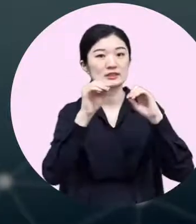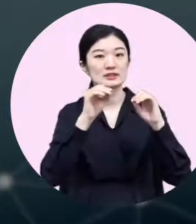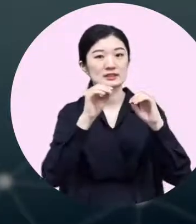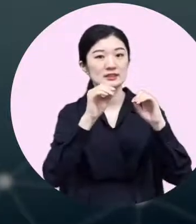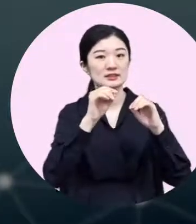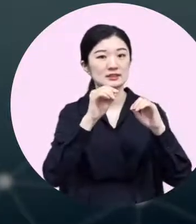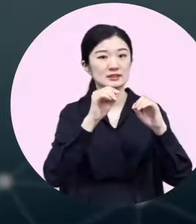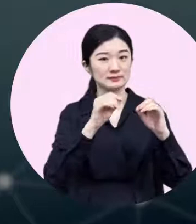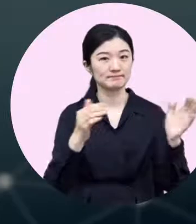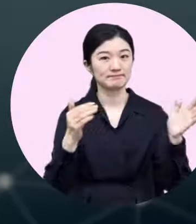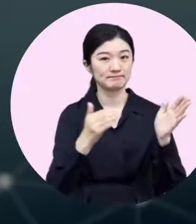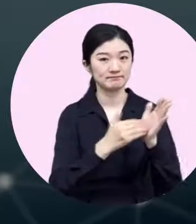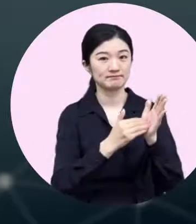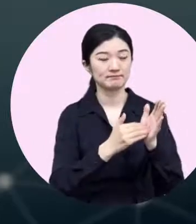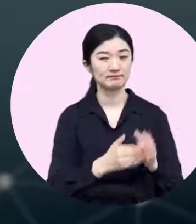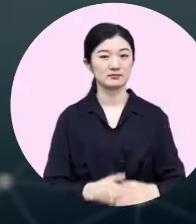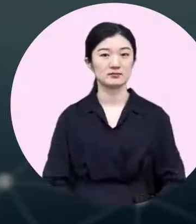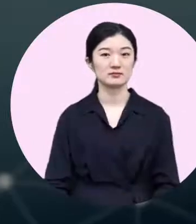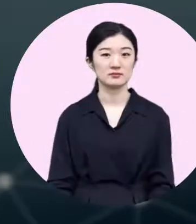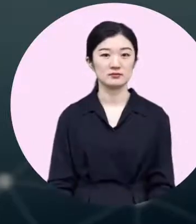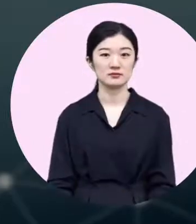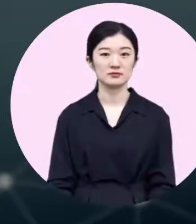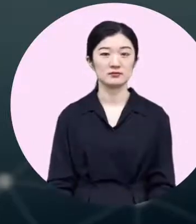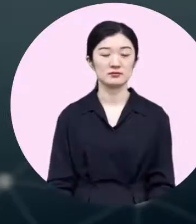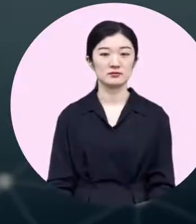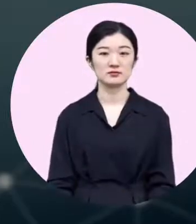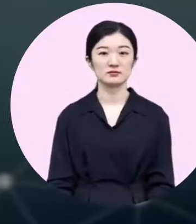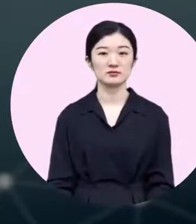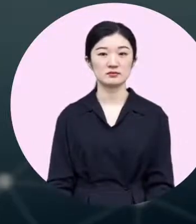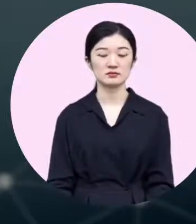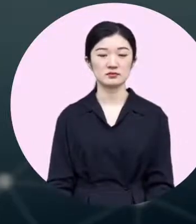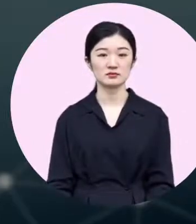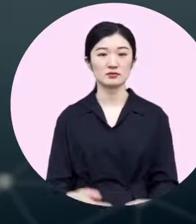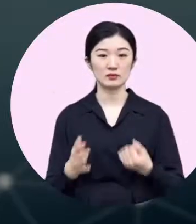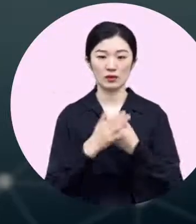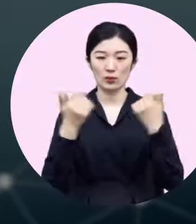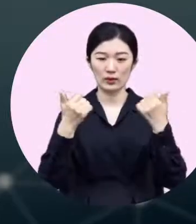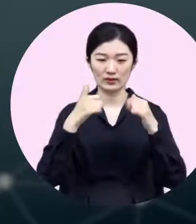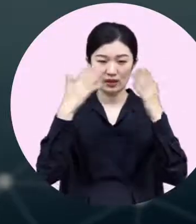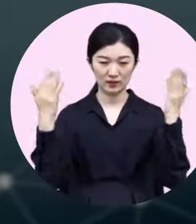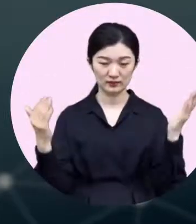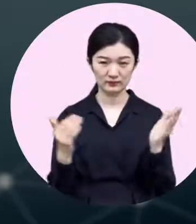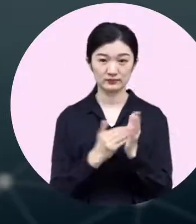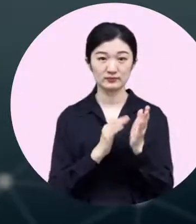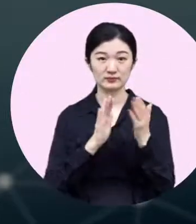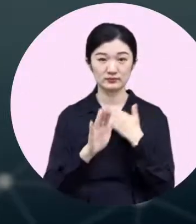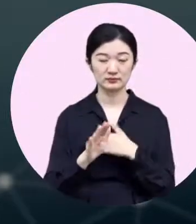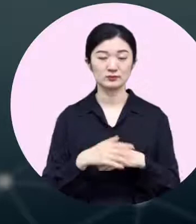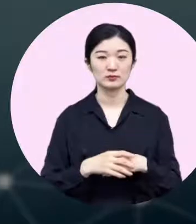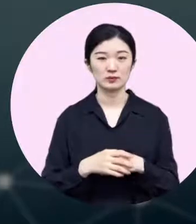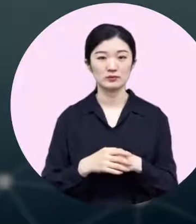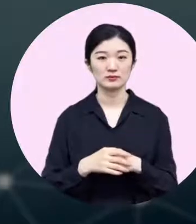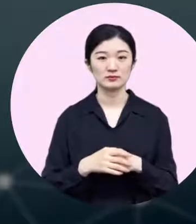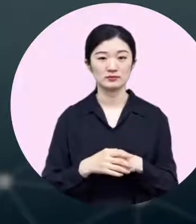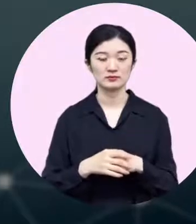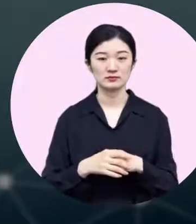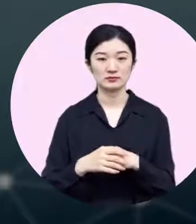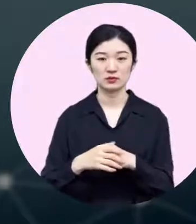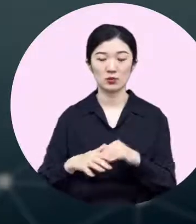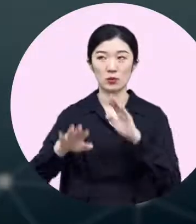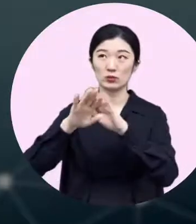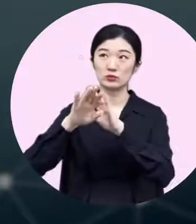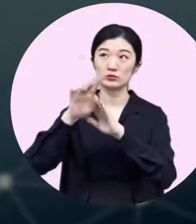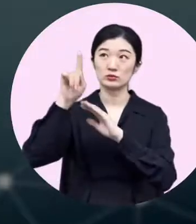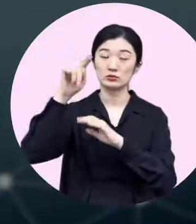공유가 끝납니다. 그렇죠? 간단하죠? 그래서 여러분 이제 회의가 다 끝났으면 이제 마무리 멘트 해주시고 오른쪽